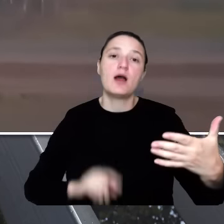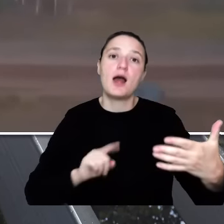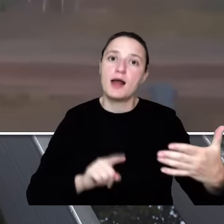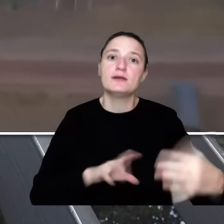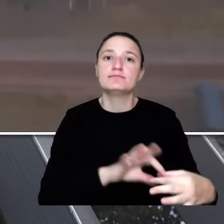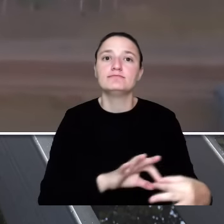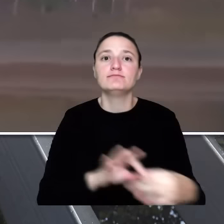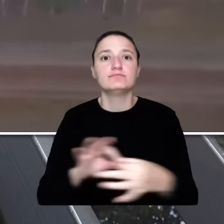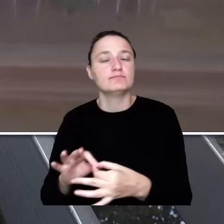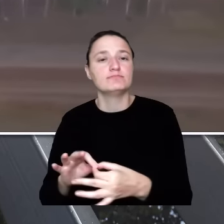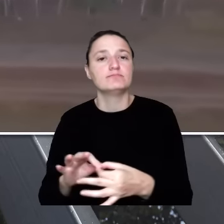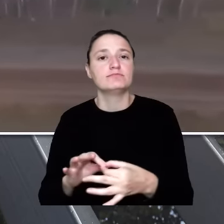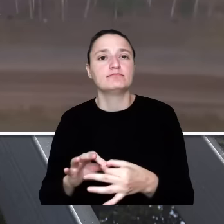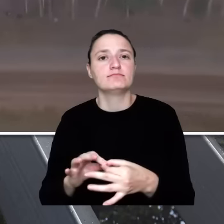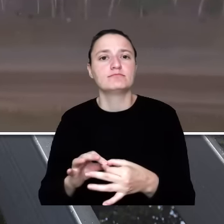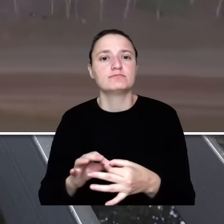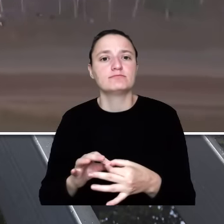to, co